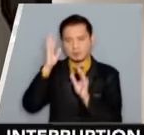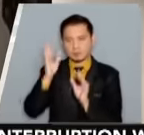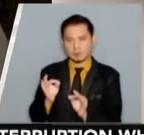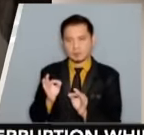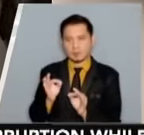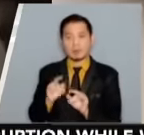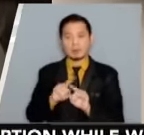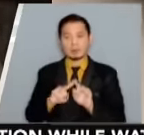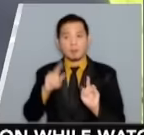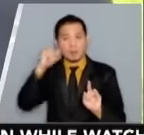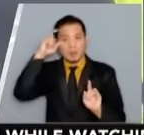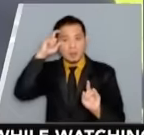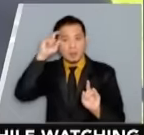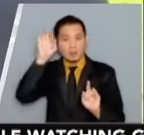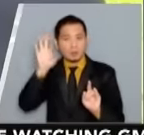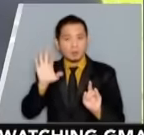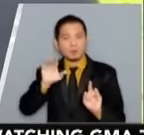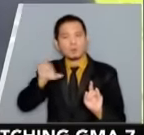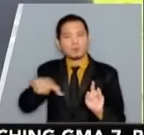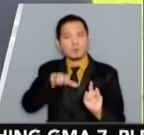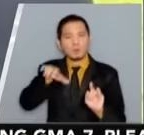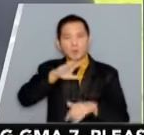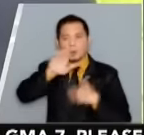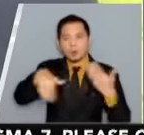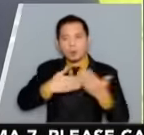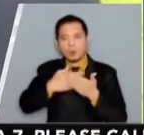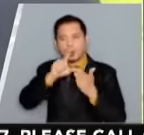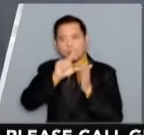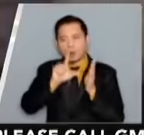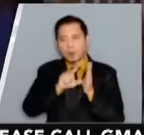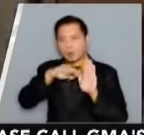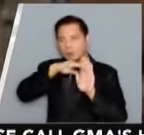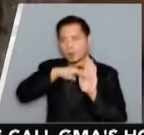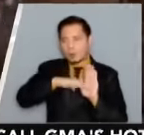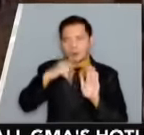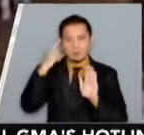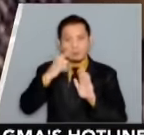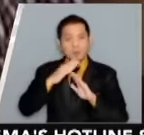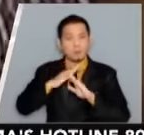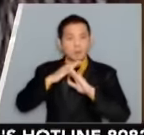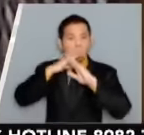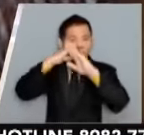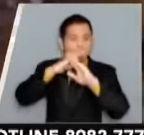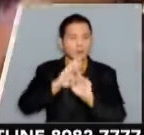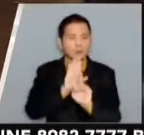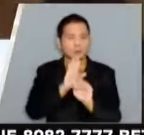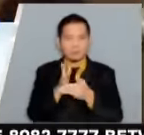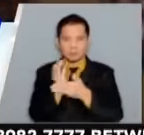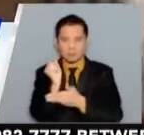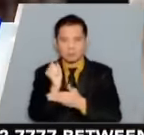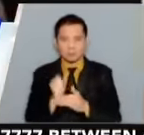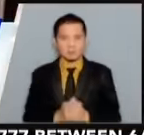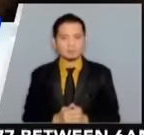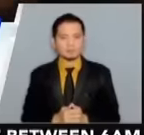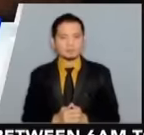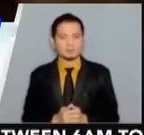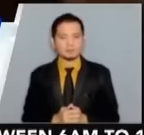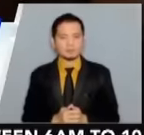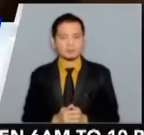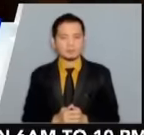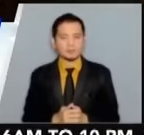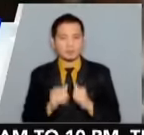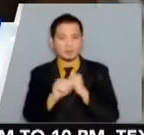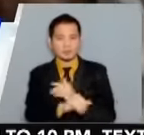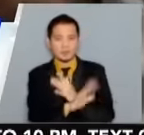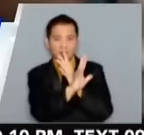ng legal remedies para maprotektahan ang kanyang mga karapatan. Samantala, naisampa na sa korte sa Davao ang mga